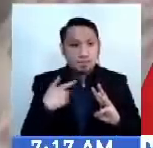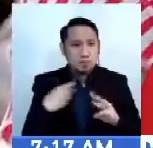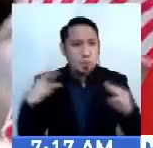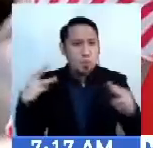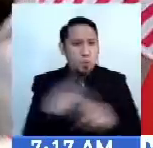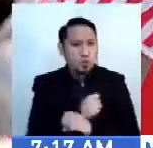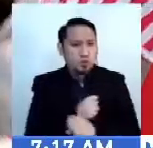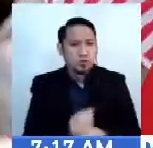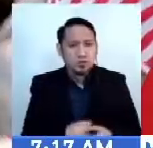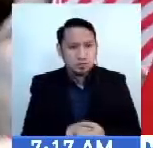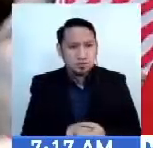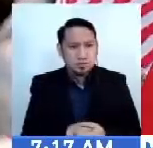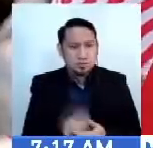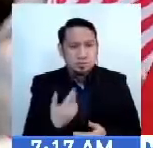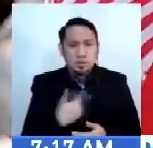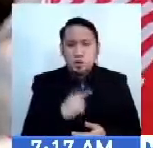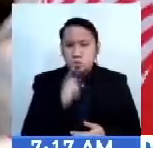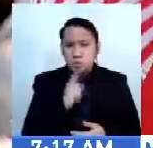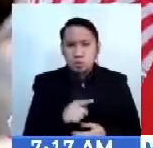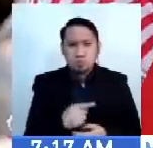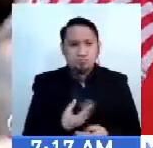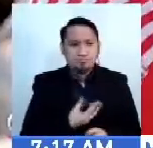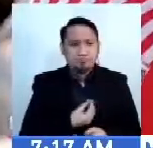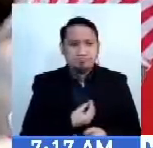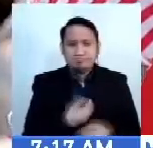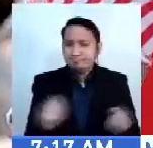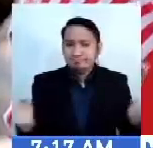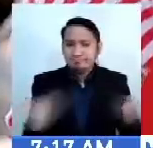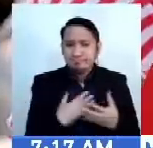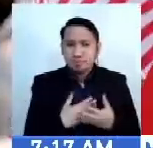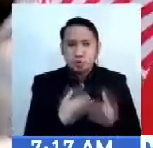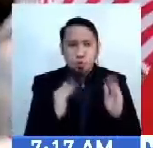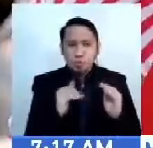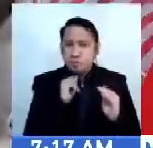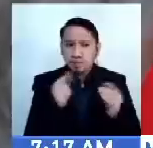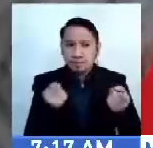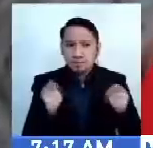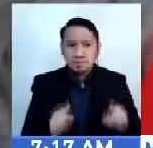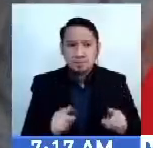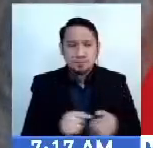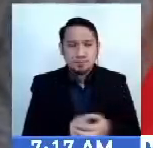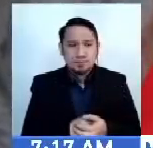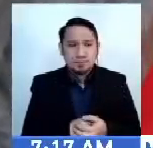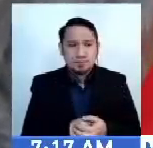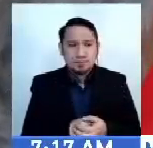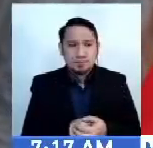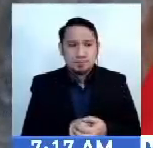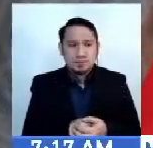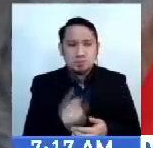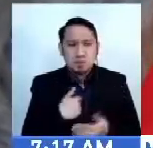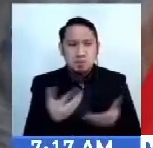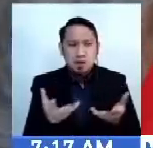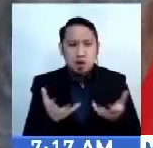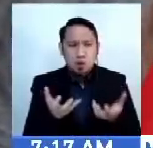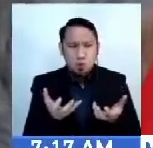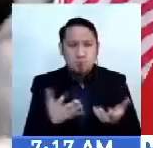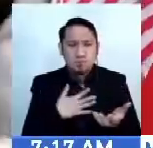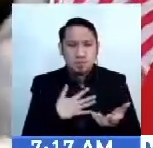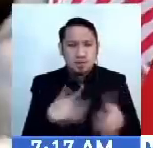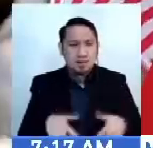scenario. Nakakatakot nga. So, huwag naman ganun. Gusto ko pang humaba ang buhay